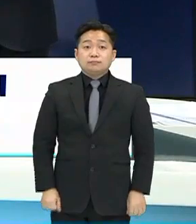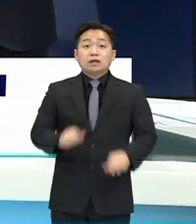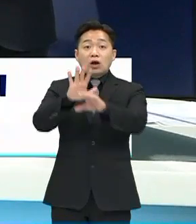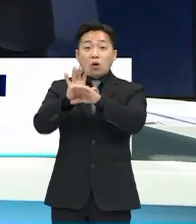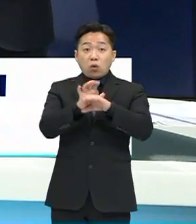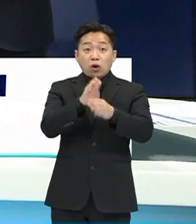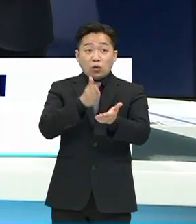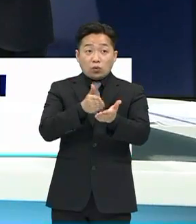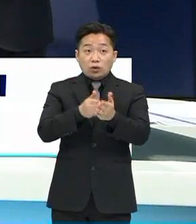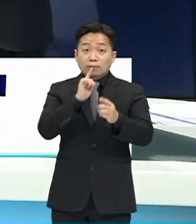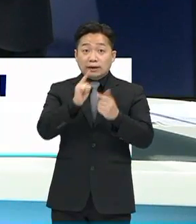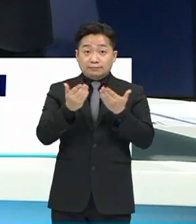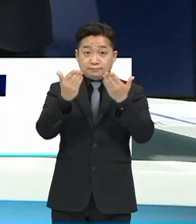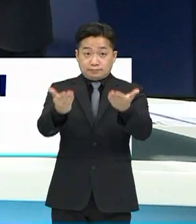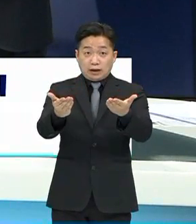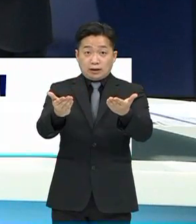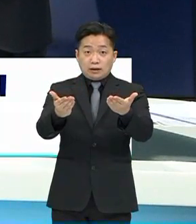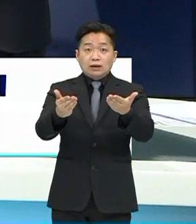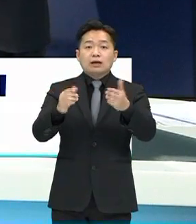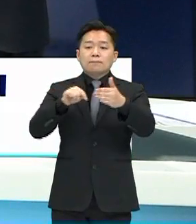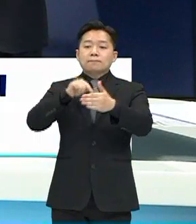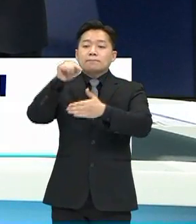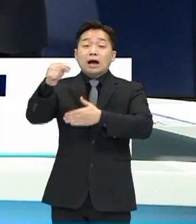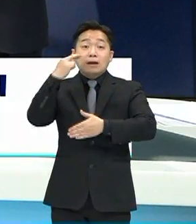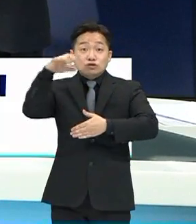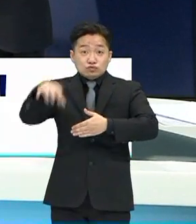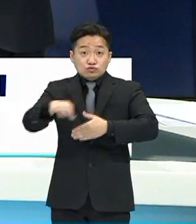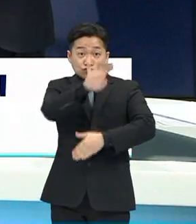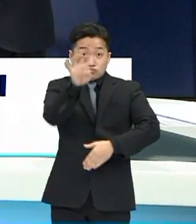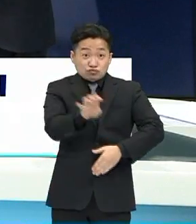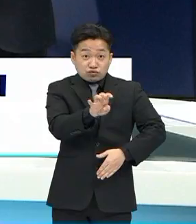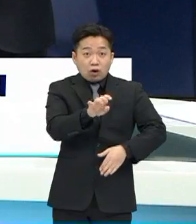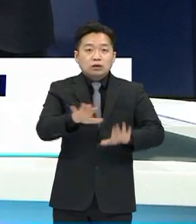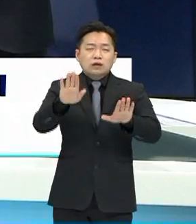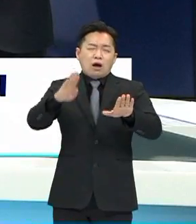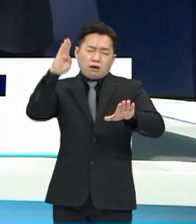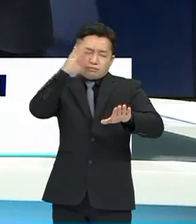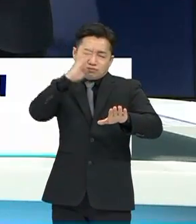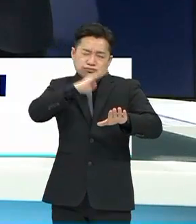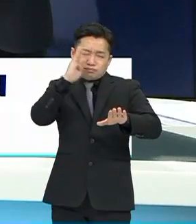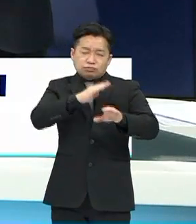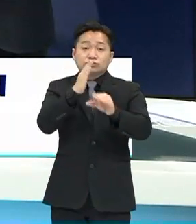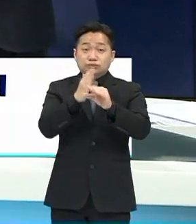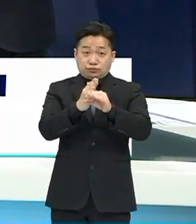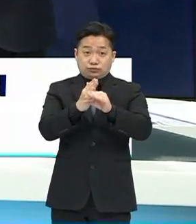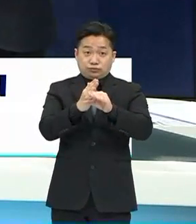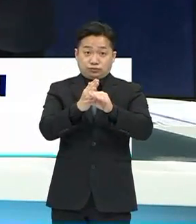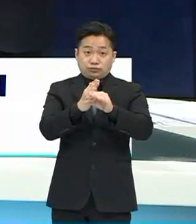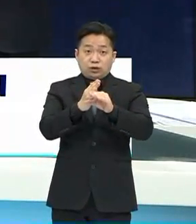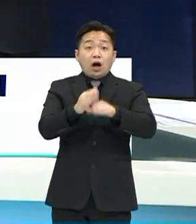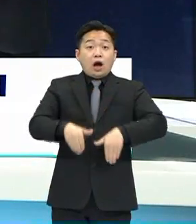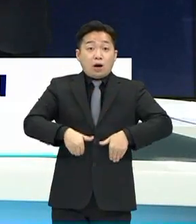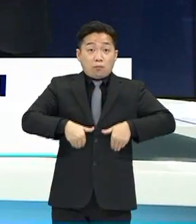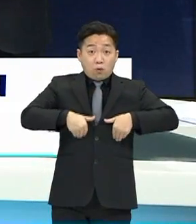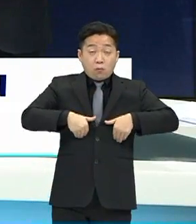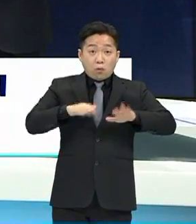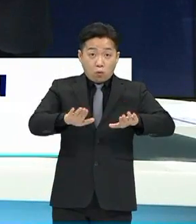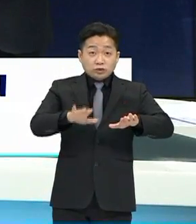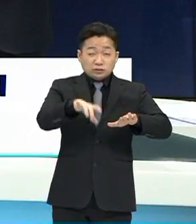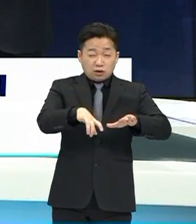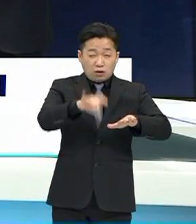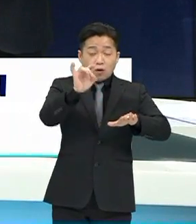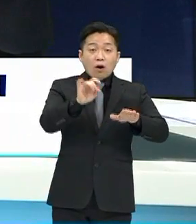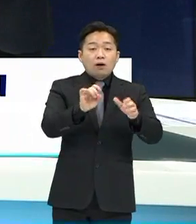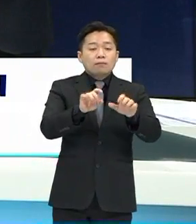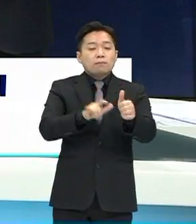코로나 소식으로 넘어갑니다. 코로나는 나라 밖에 미국하고 유럽 상황이 갈수록 심각해지고 있습니다. 봄에 처음 코로나가 휩쓸